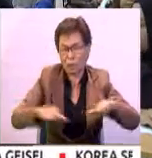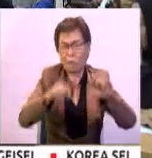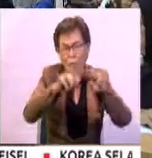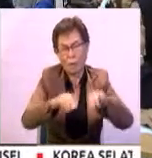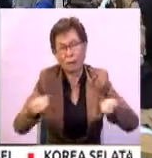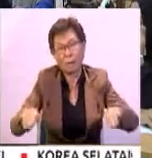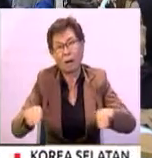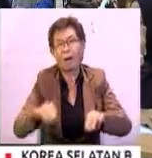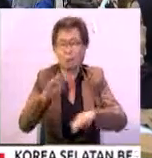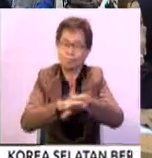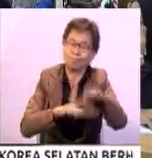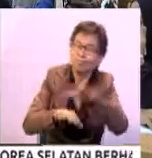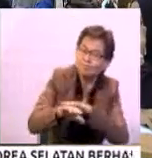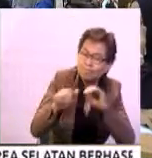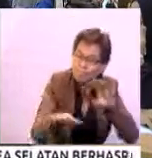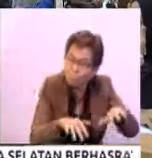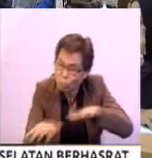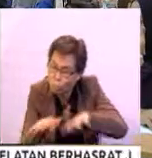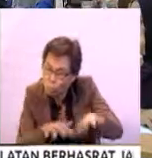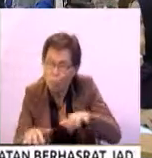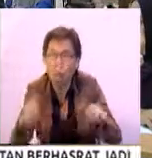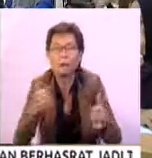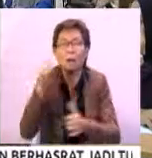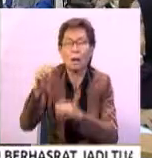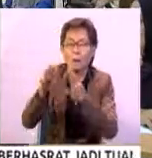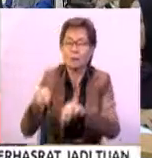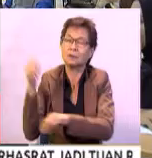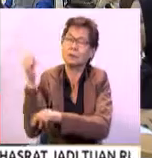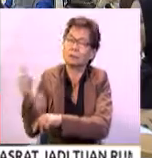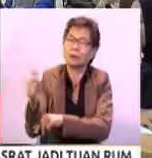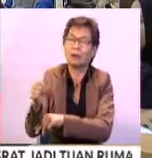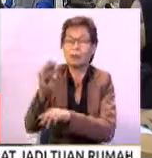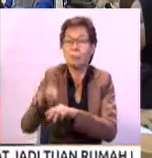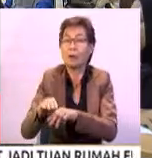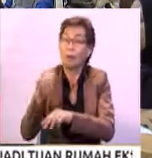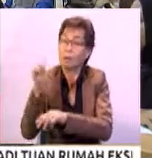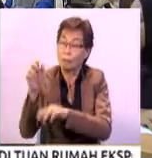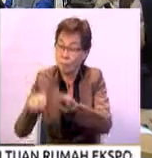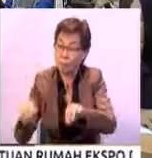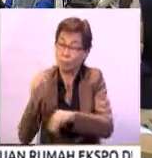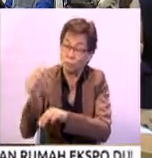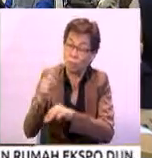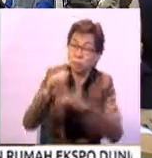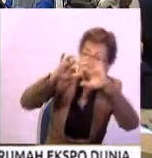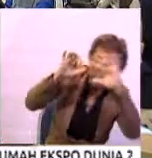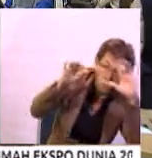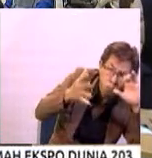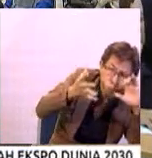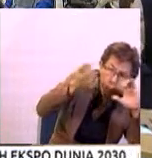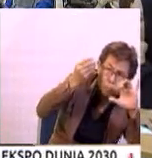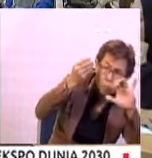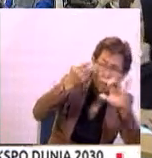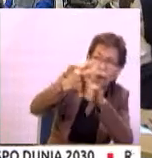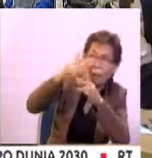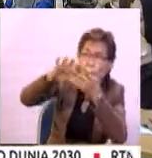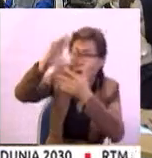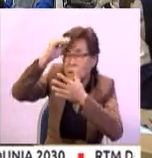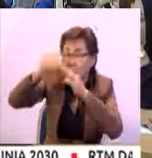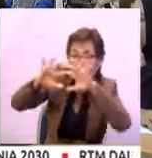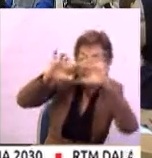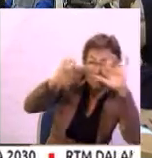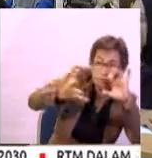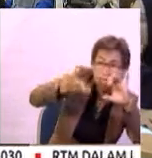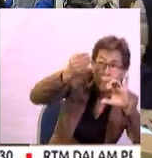hands on, dia sendiri buat, dia sendiri pergi explore maklumat yang dia nak dapat daripada pembelajaran tu,